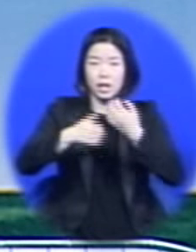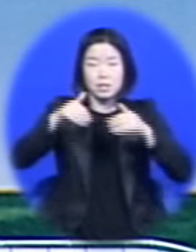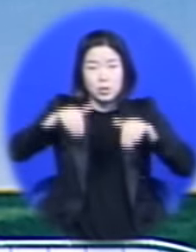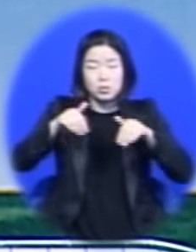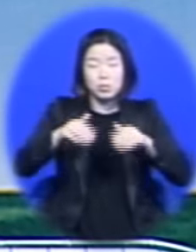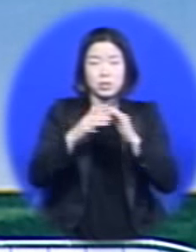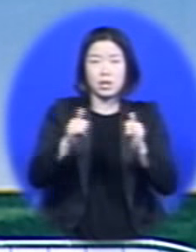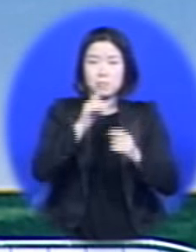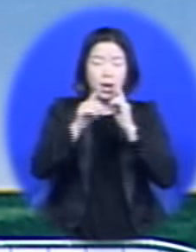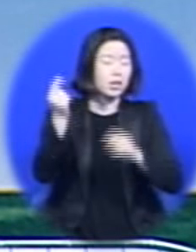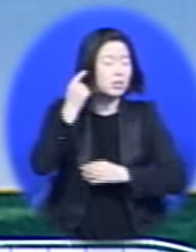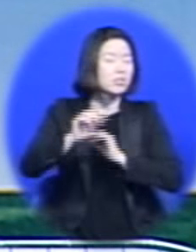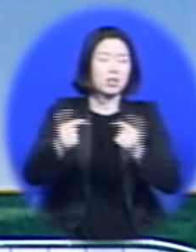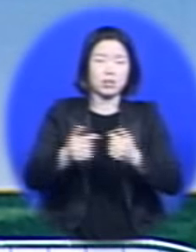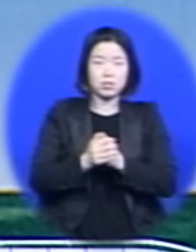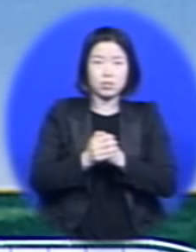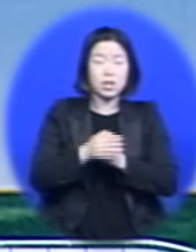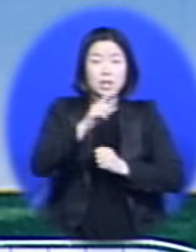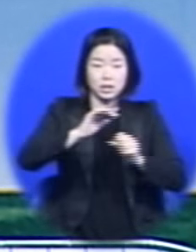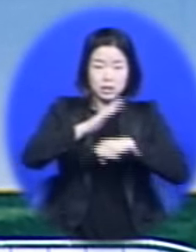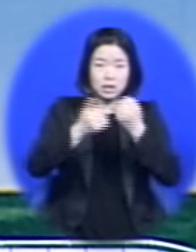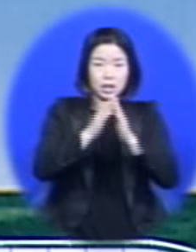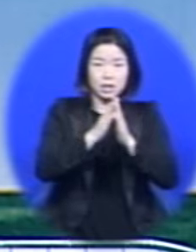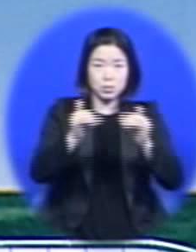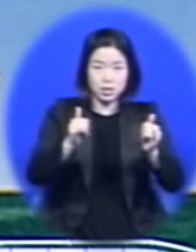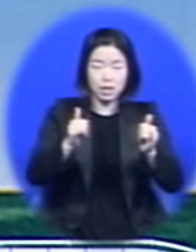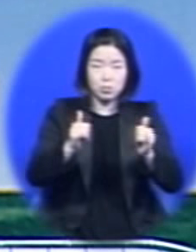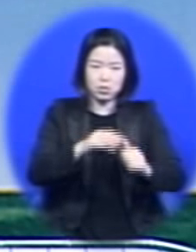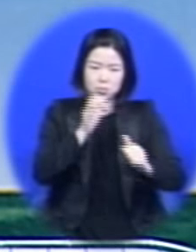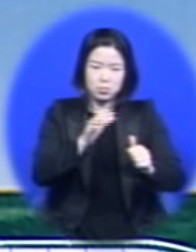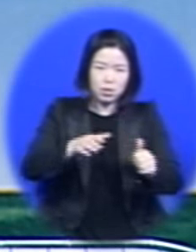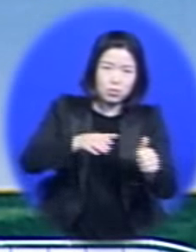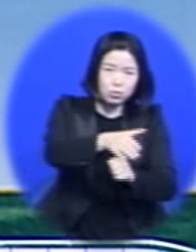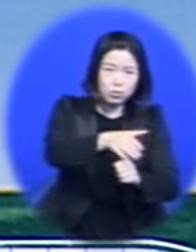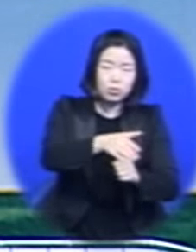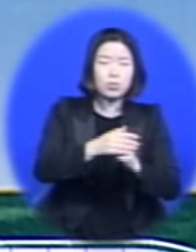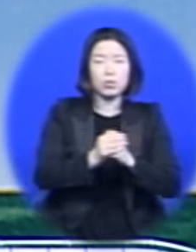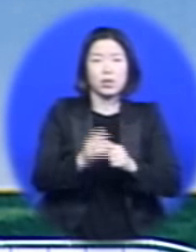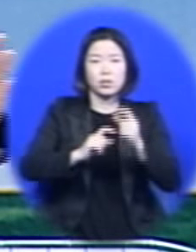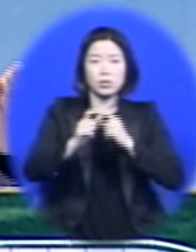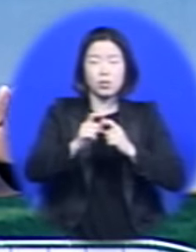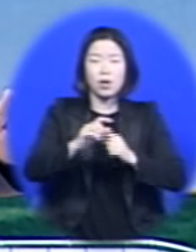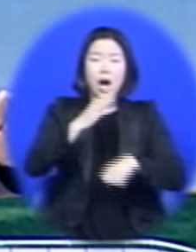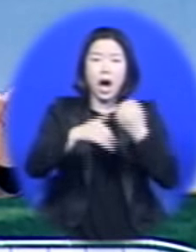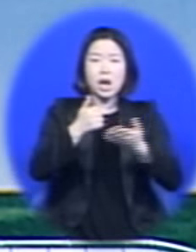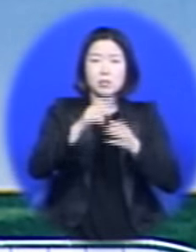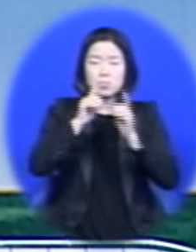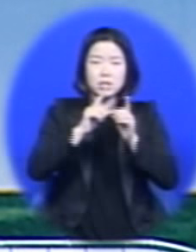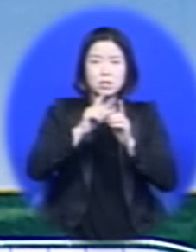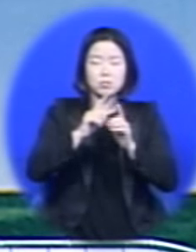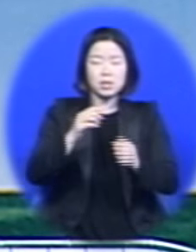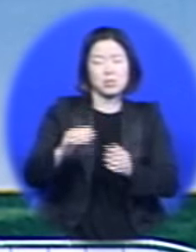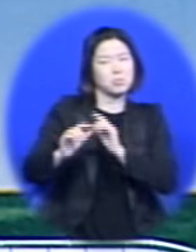않았습니다. 그 선지자들을 핍박하고 심지어 죽이고 하나님의 말씀을 거절했던 사람들이